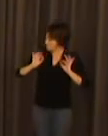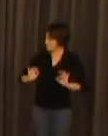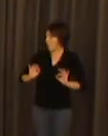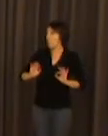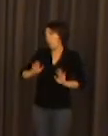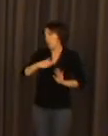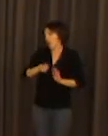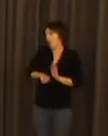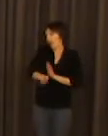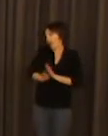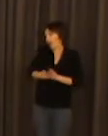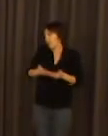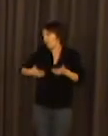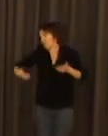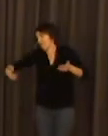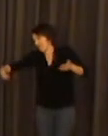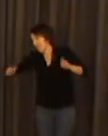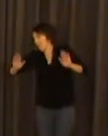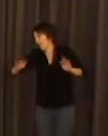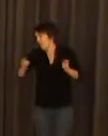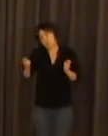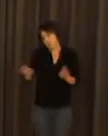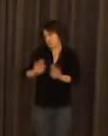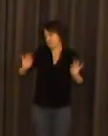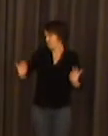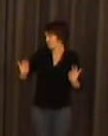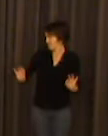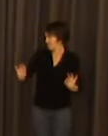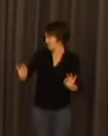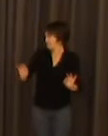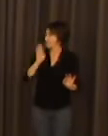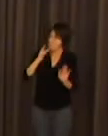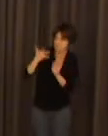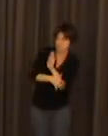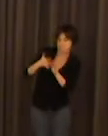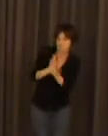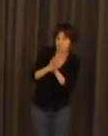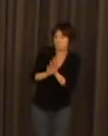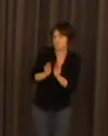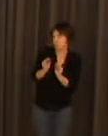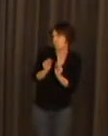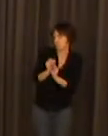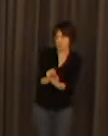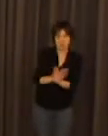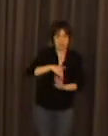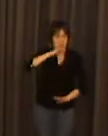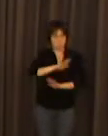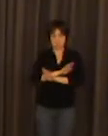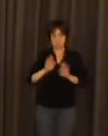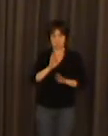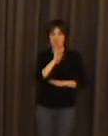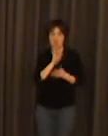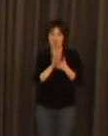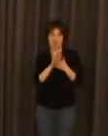moltes altres actuacions, però avui no correspon, serveixi, doncs aquest esment, aquests professorats i a